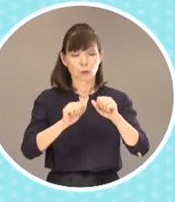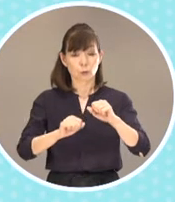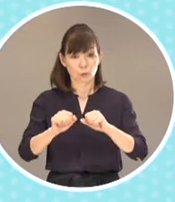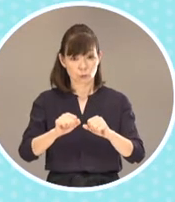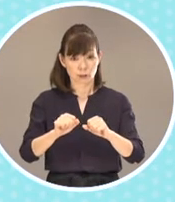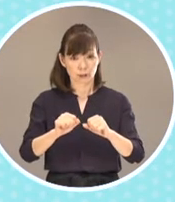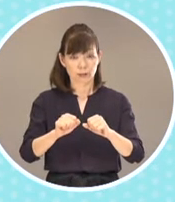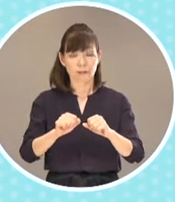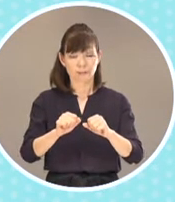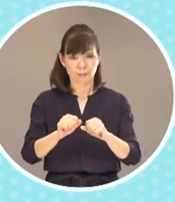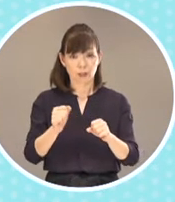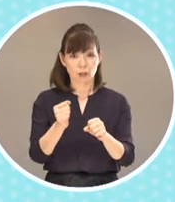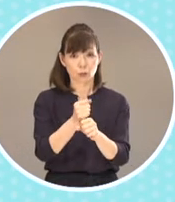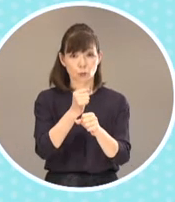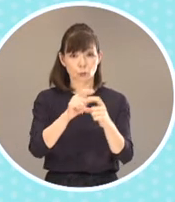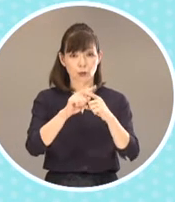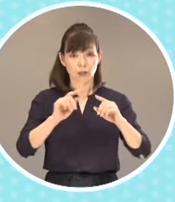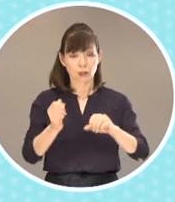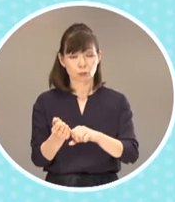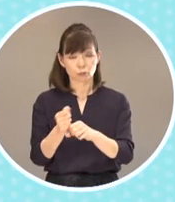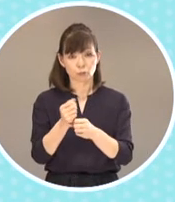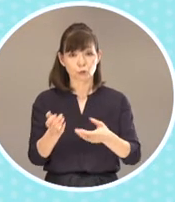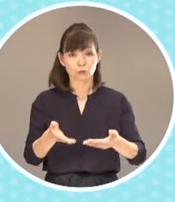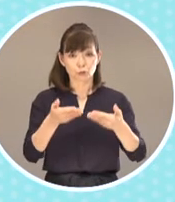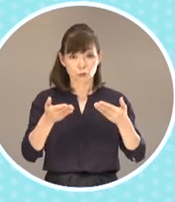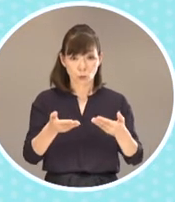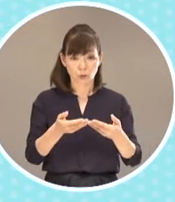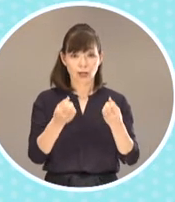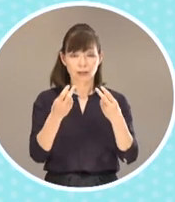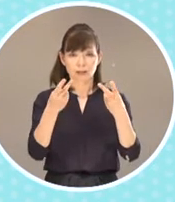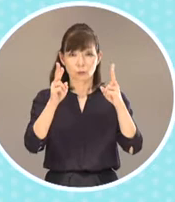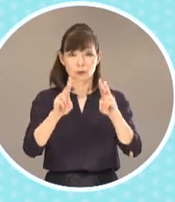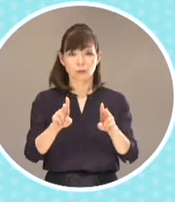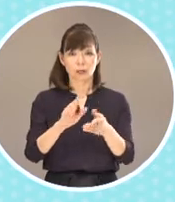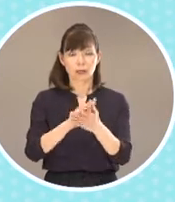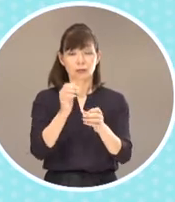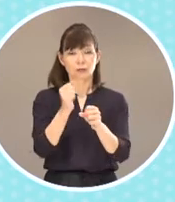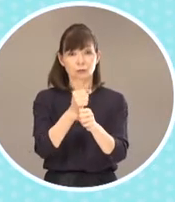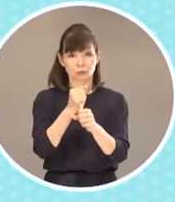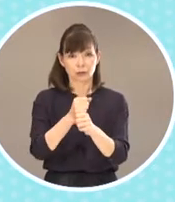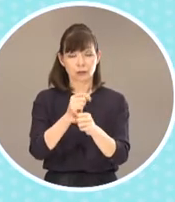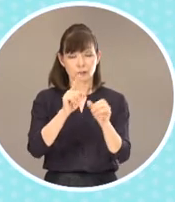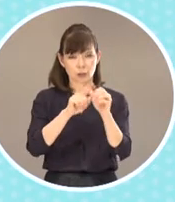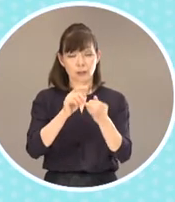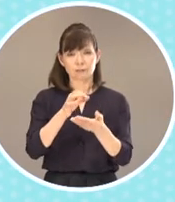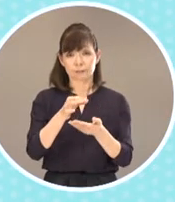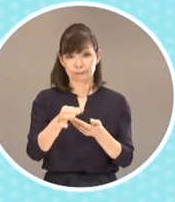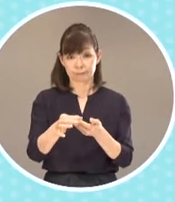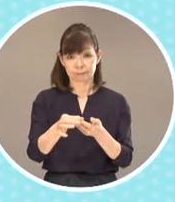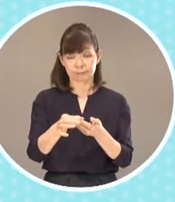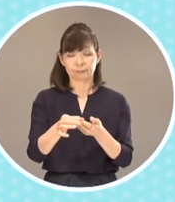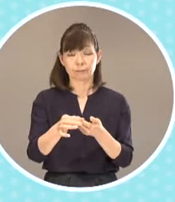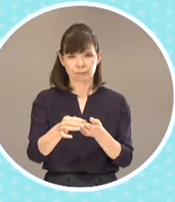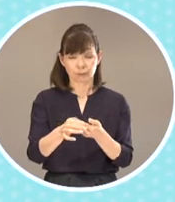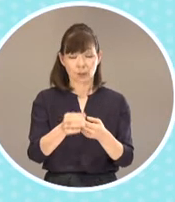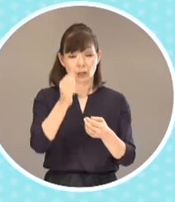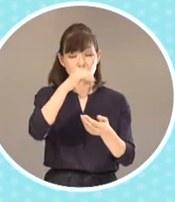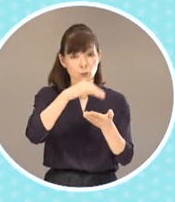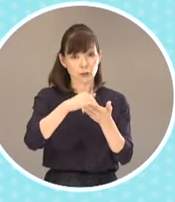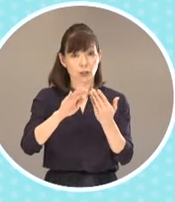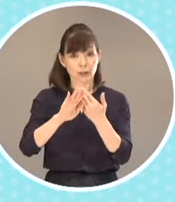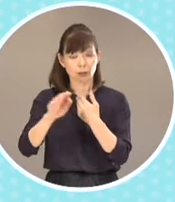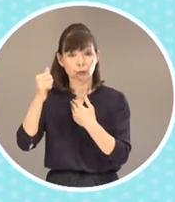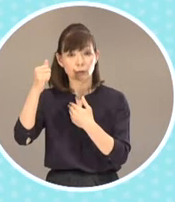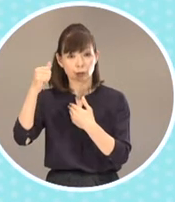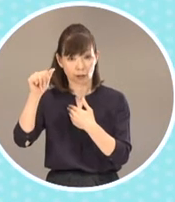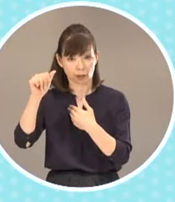らに創造的復興による新たな広島県づくりなどに充てられます。また予算以外の議案とし